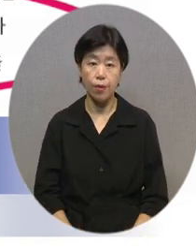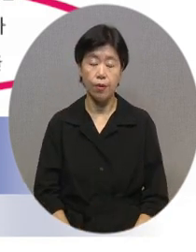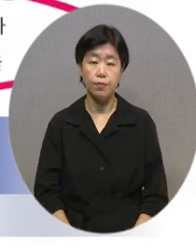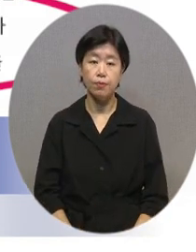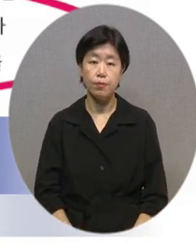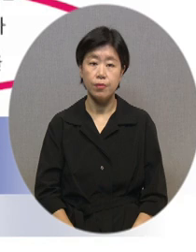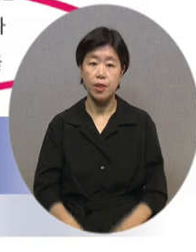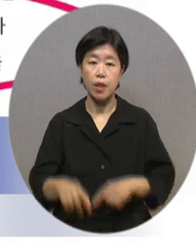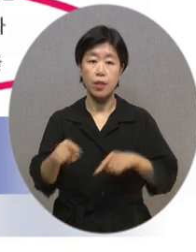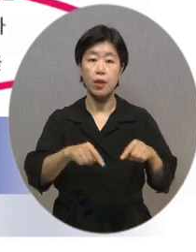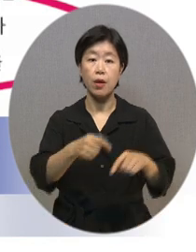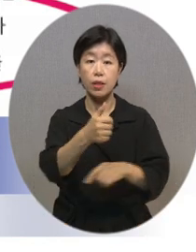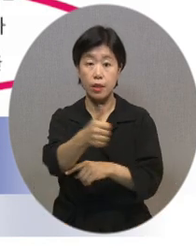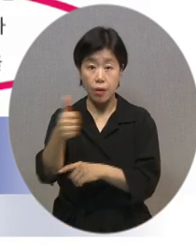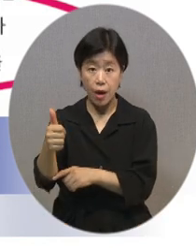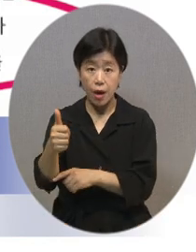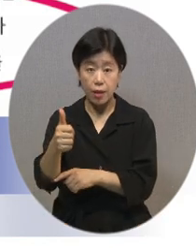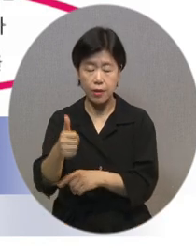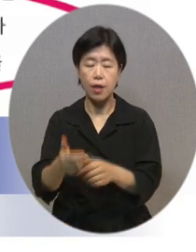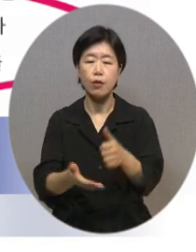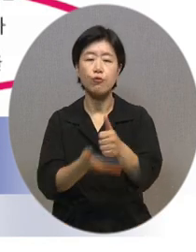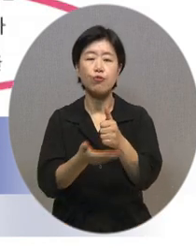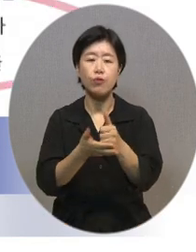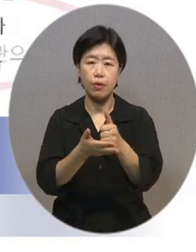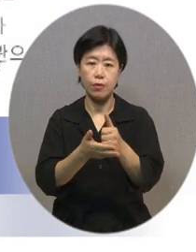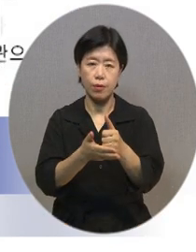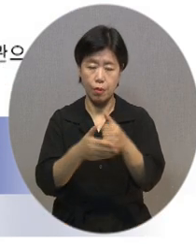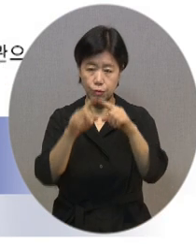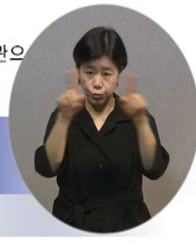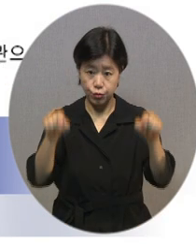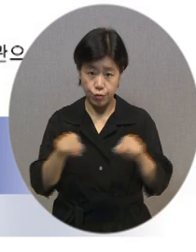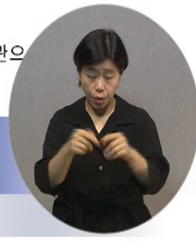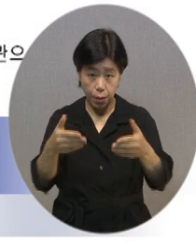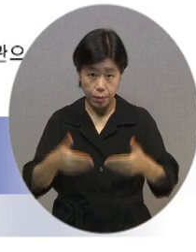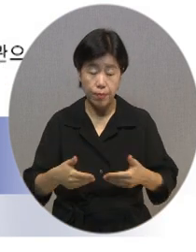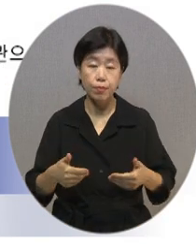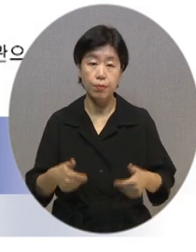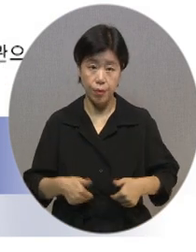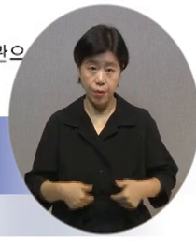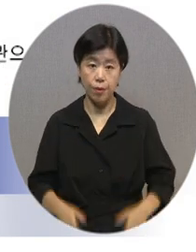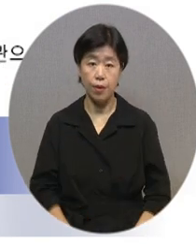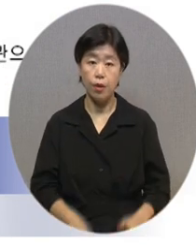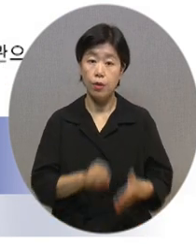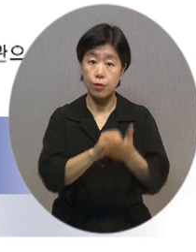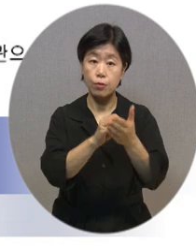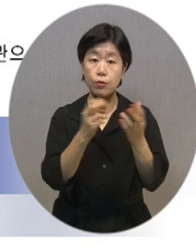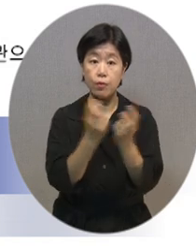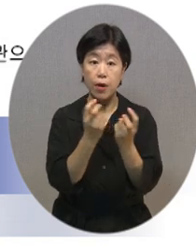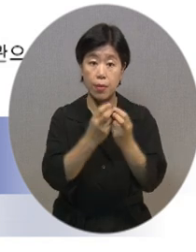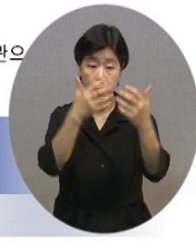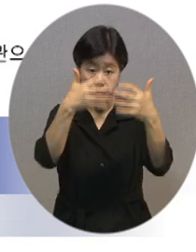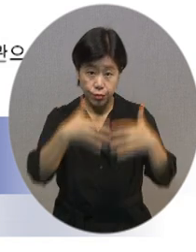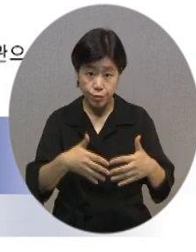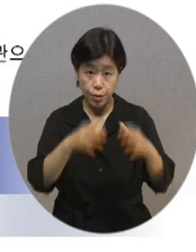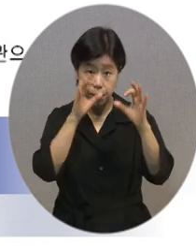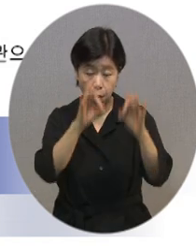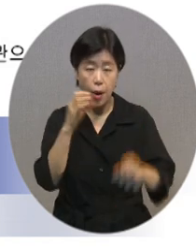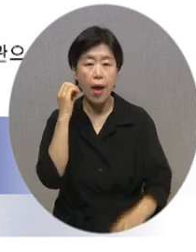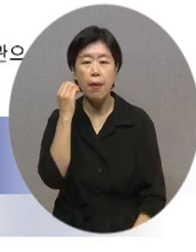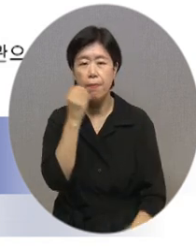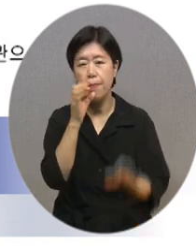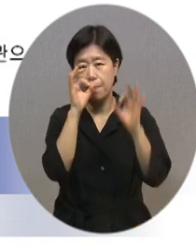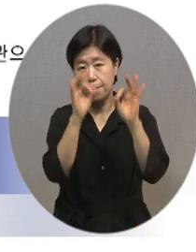행정 기관의 장 등에게 추천을 받는 자입니다 접수와 자세한 용은 한국 사회복지 공제의 누리집에서